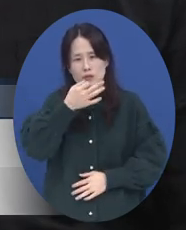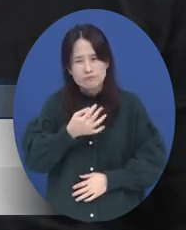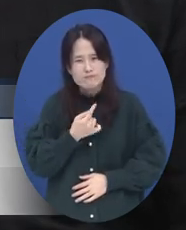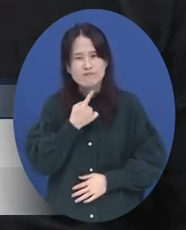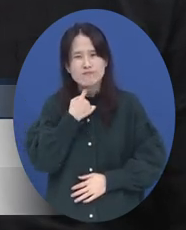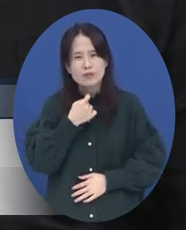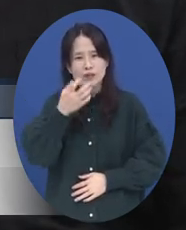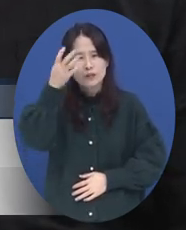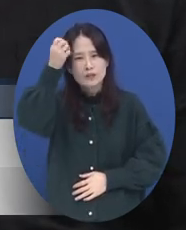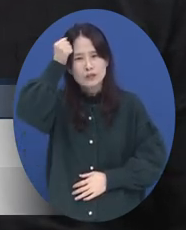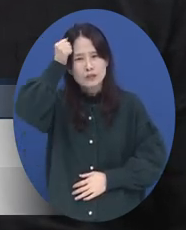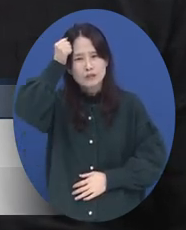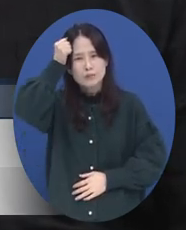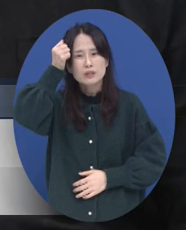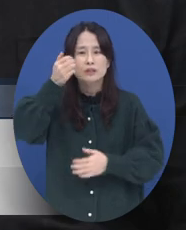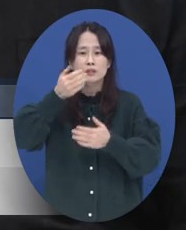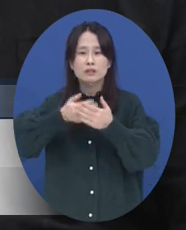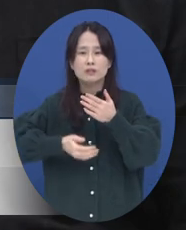사는데 너무나